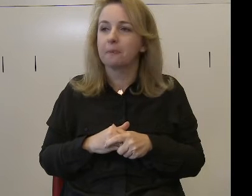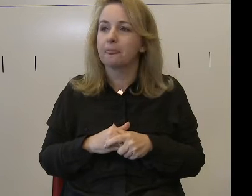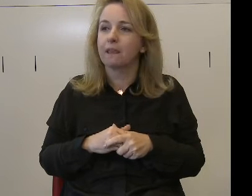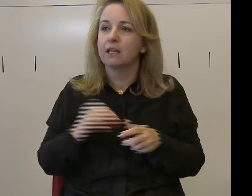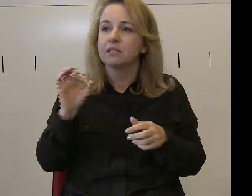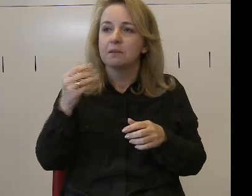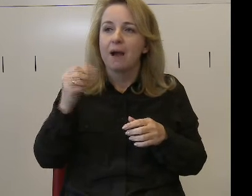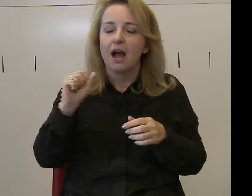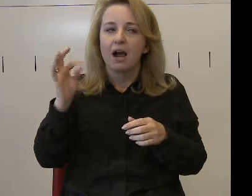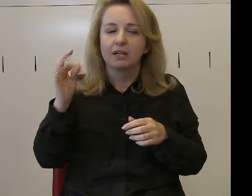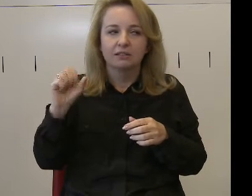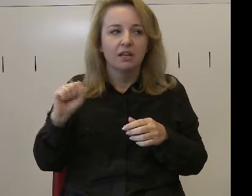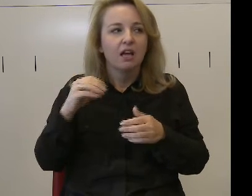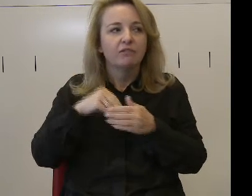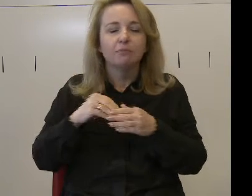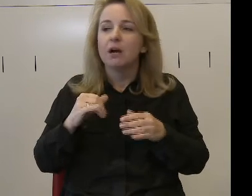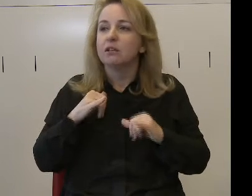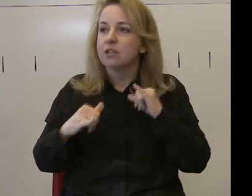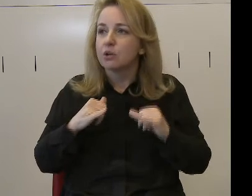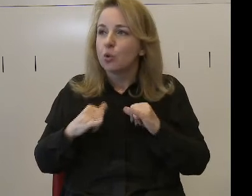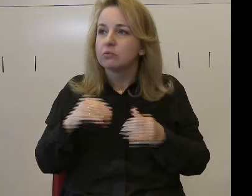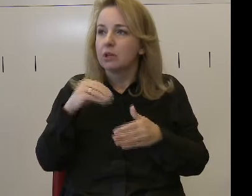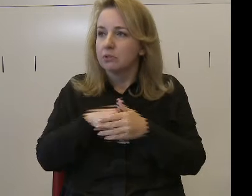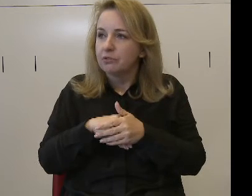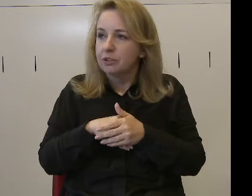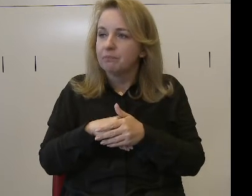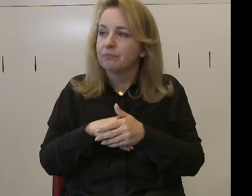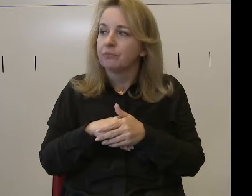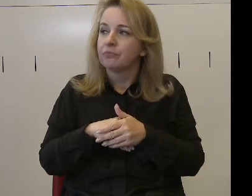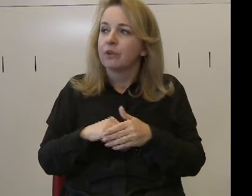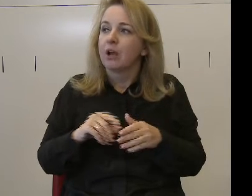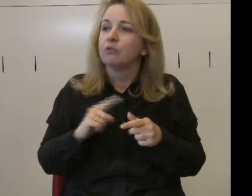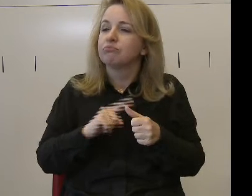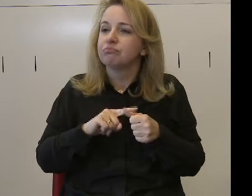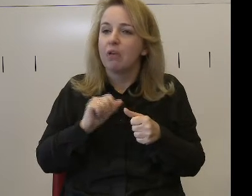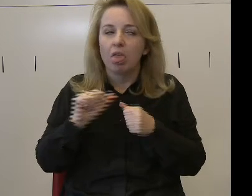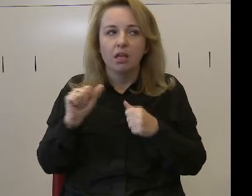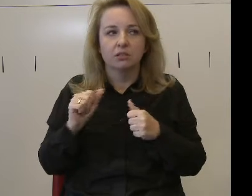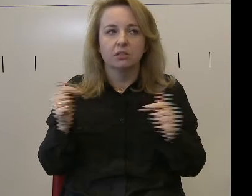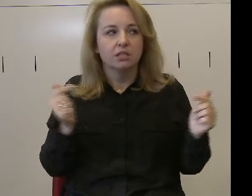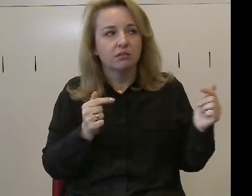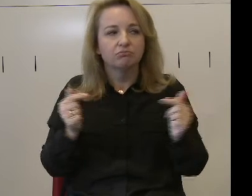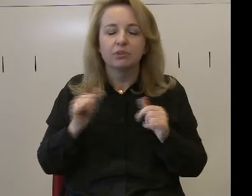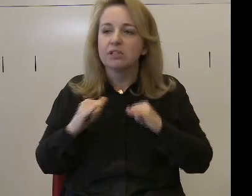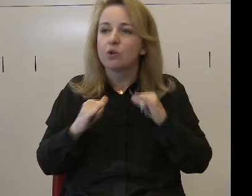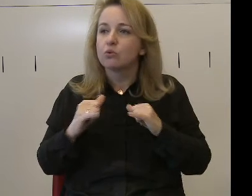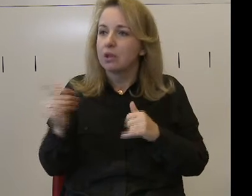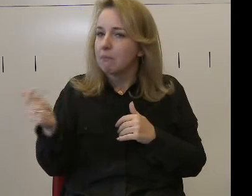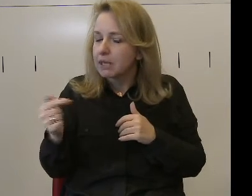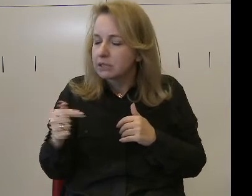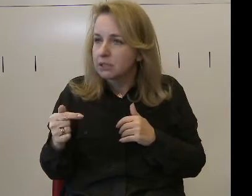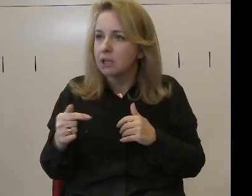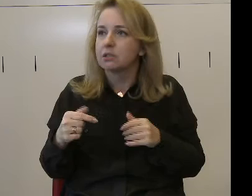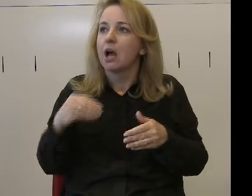Smart government, czyli zarządzanie smart, to z jednej strony zarządzanie na poziomie biznesu, ale też